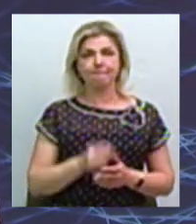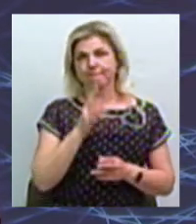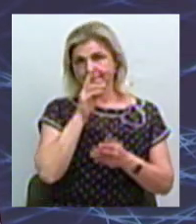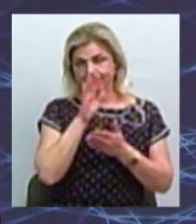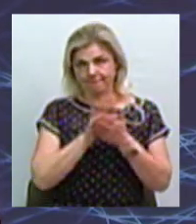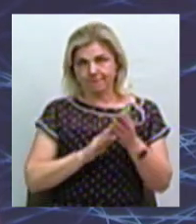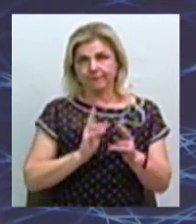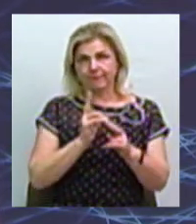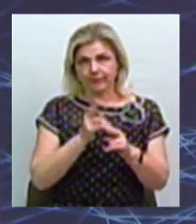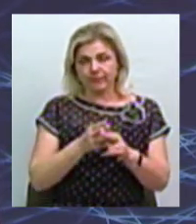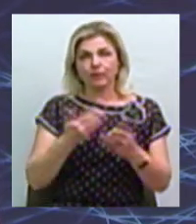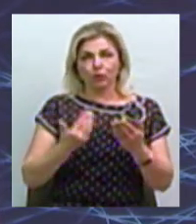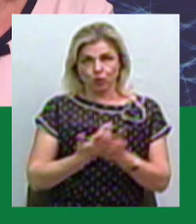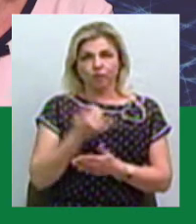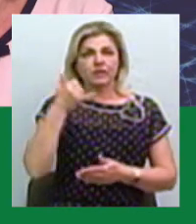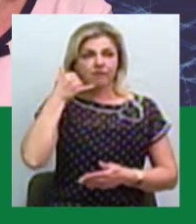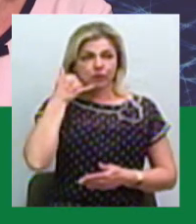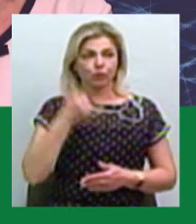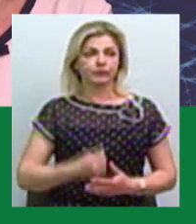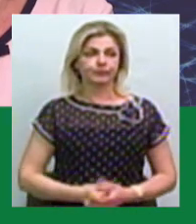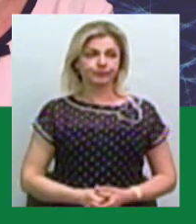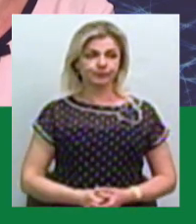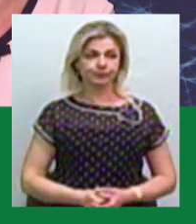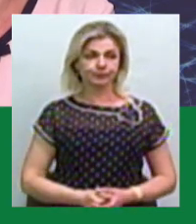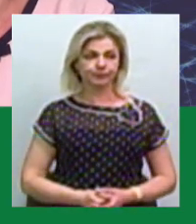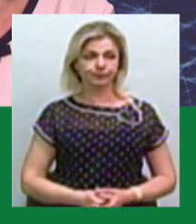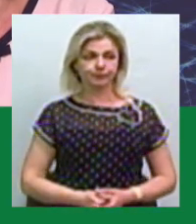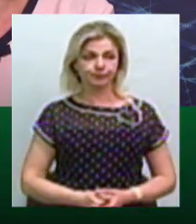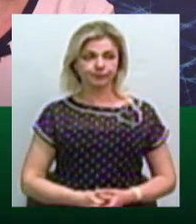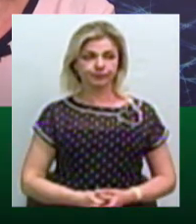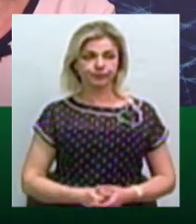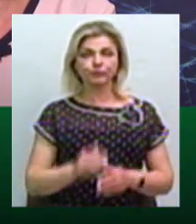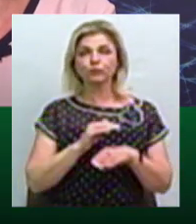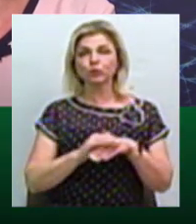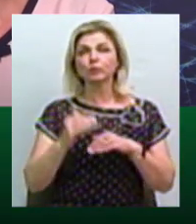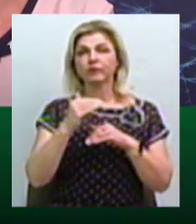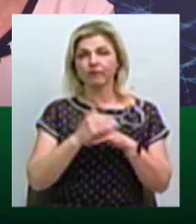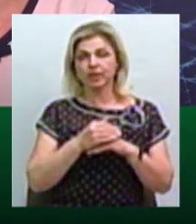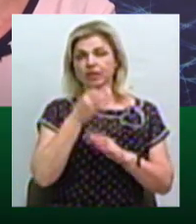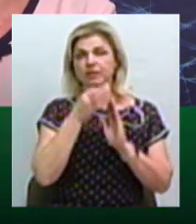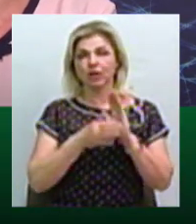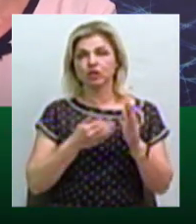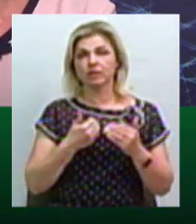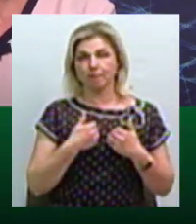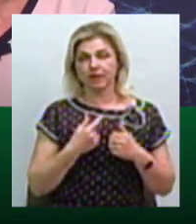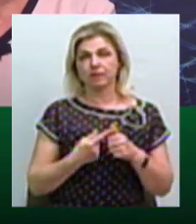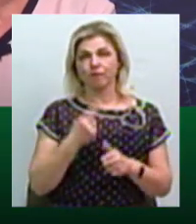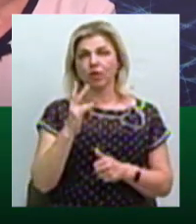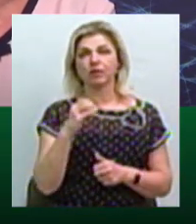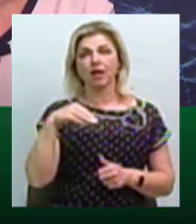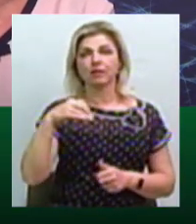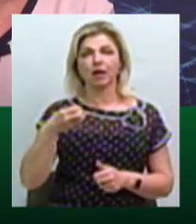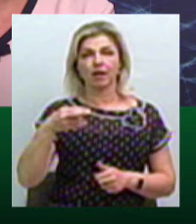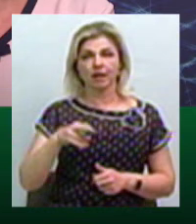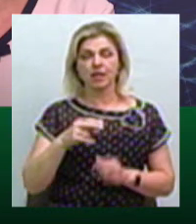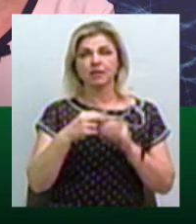дзвінок. Добрий вечір, ви в ефірі. Добрий вечір. Подскажите, пожалуйста, меня зовут Наталья. В 17 году